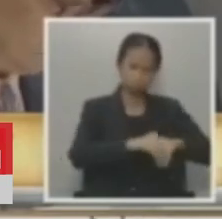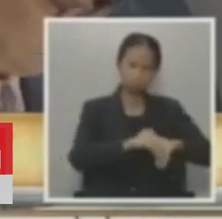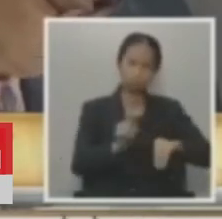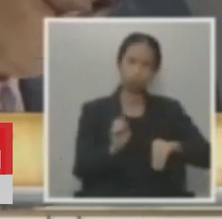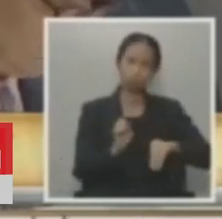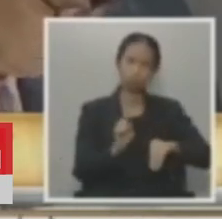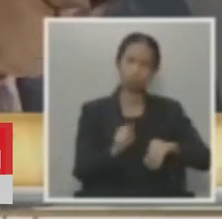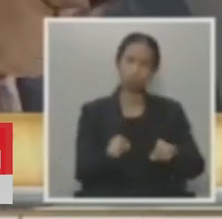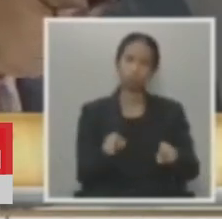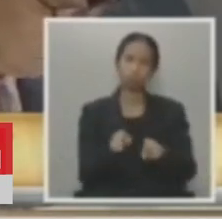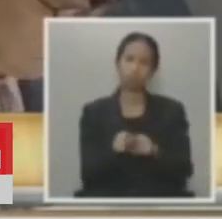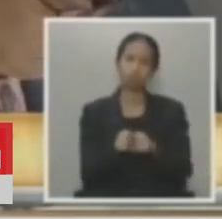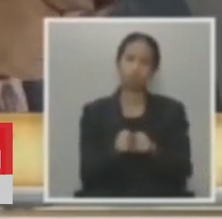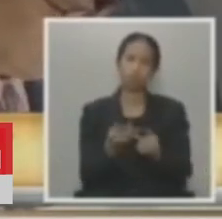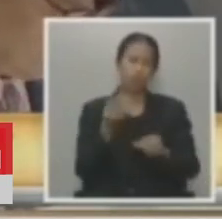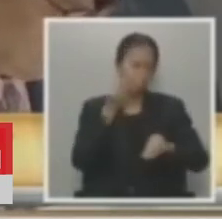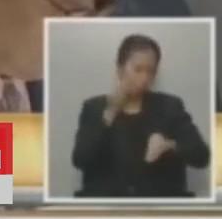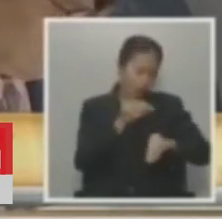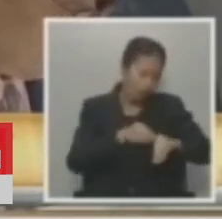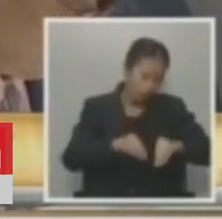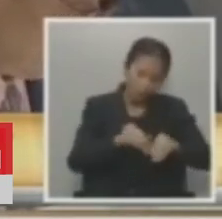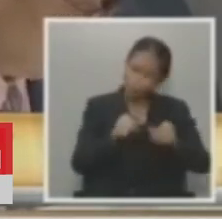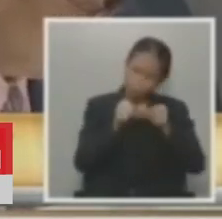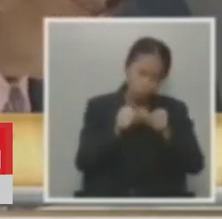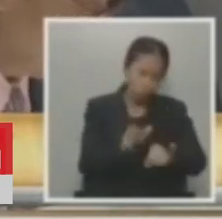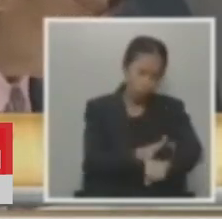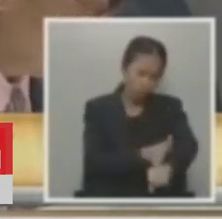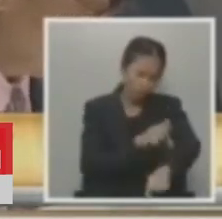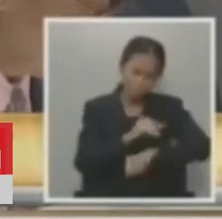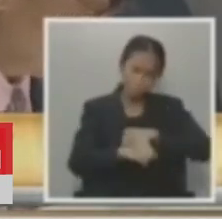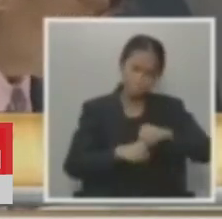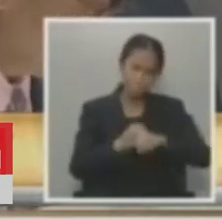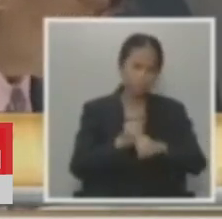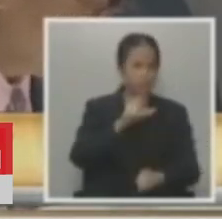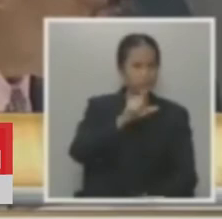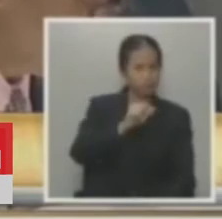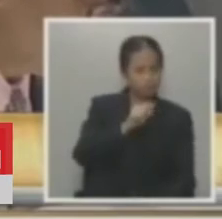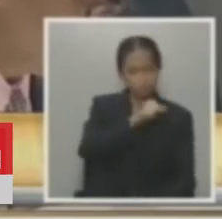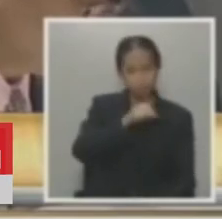เป็นหมู่บ้านมาตั้งปี 20-30 ปีแต่วัน